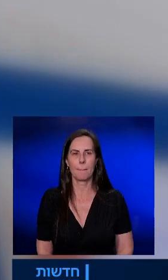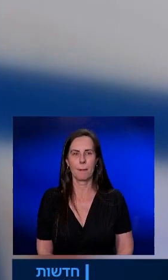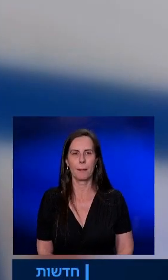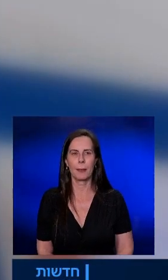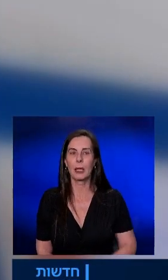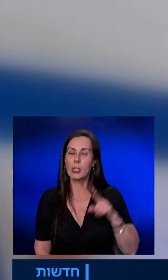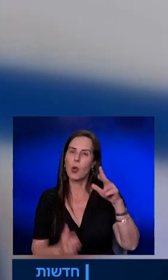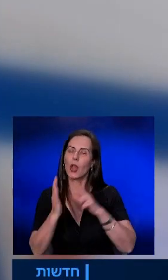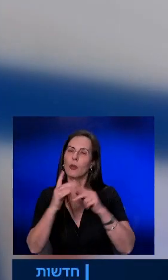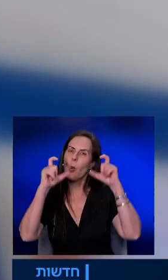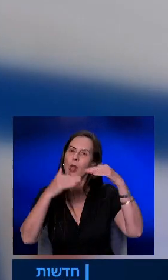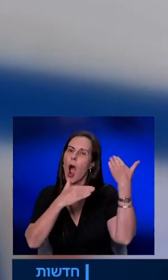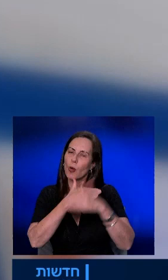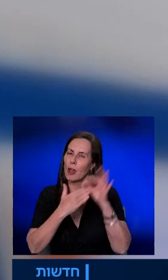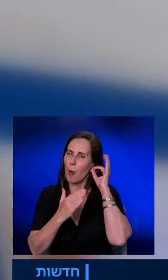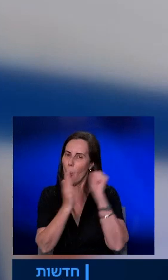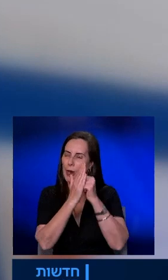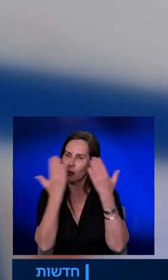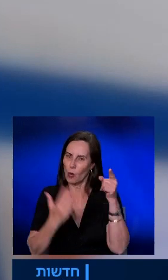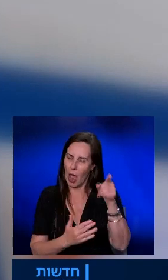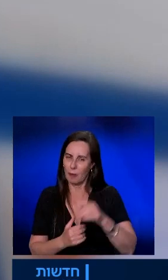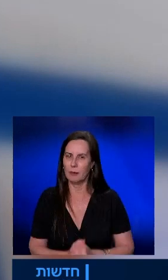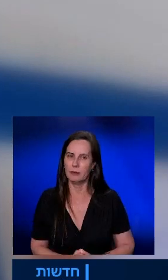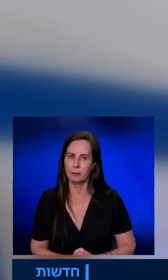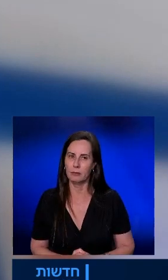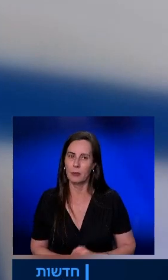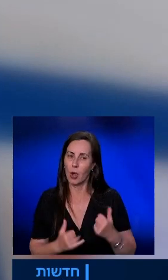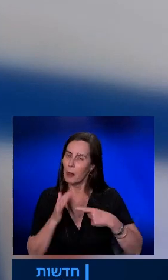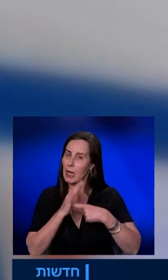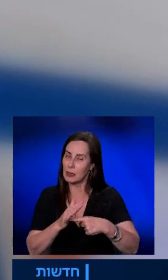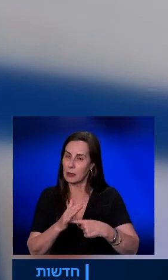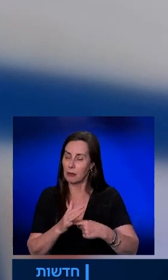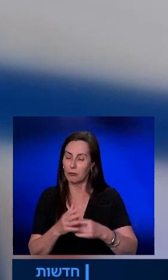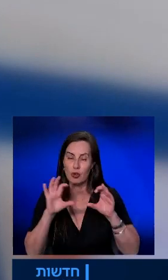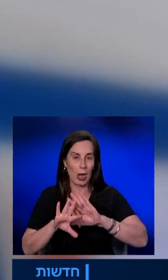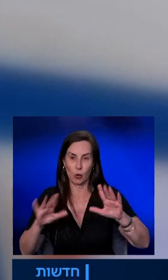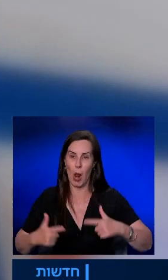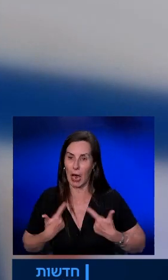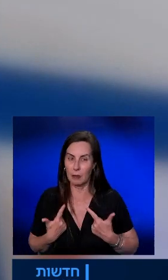זוהי תמונתה האחרונה של העיתונאית שירין אבו אקלה, שמציגה את הדבר שבו השקיעה את חייה,